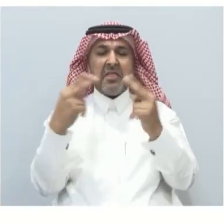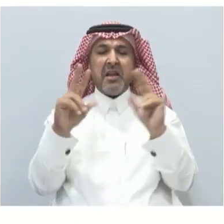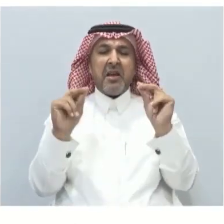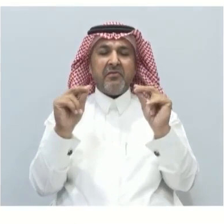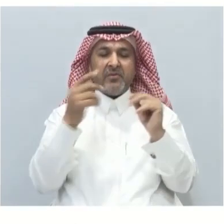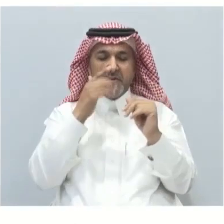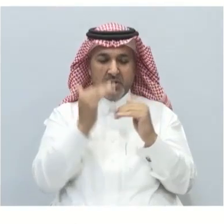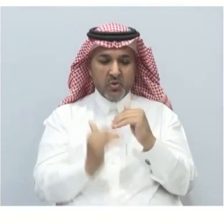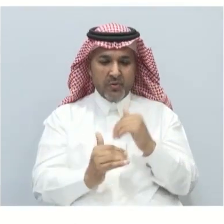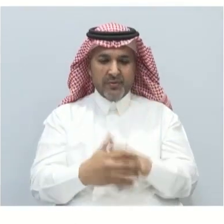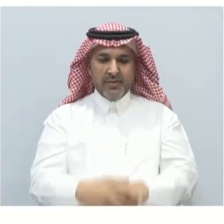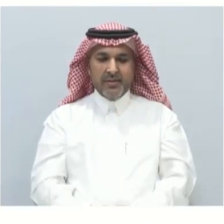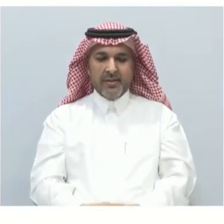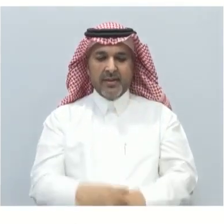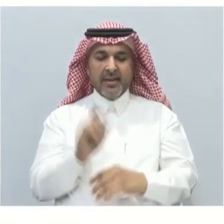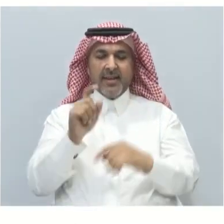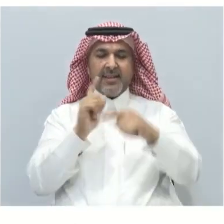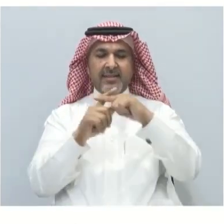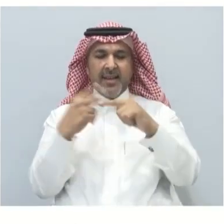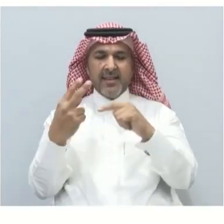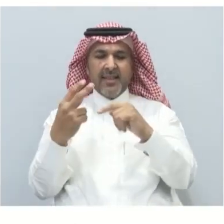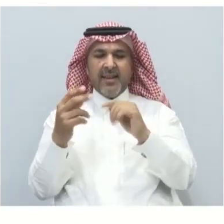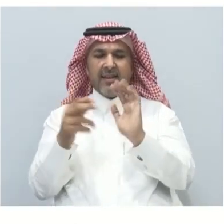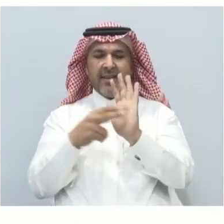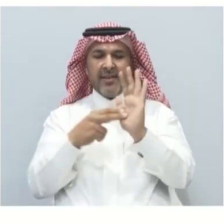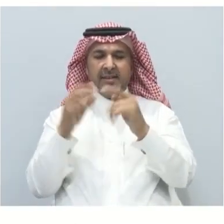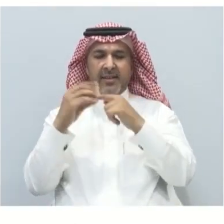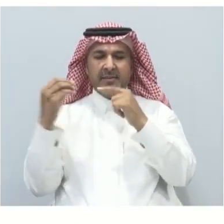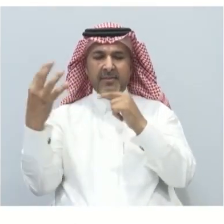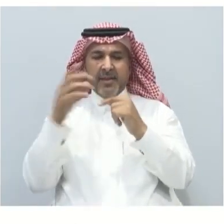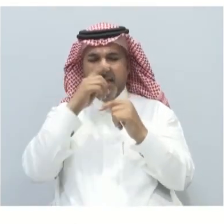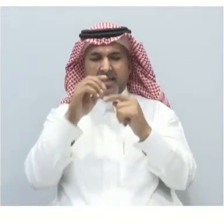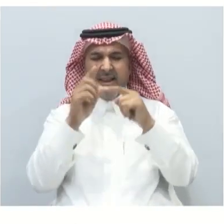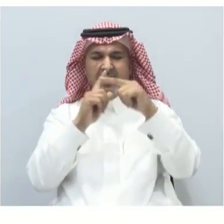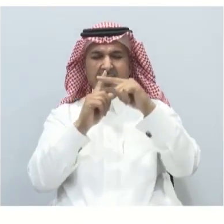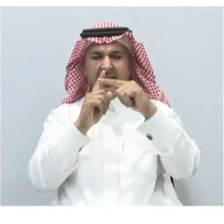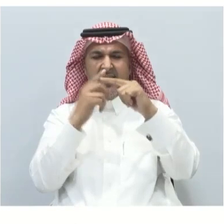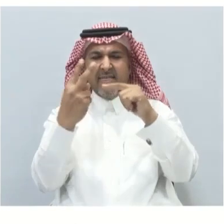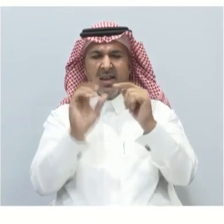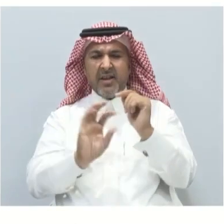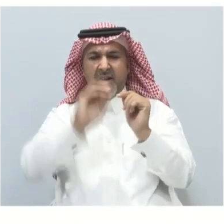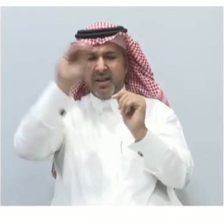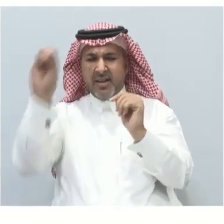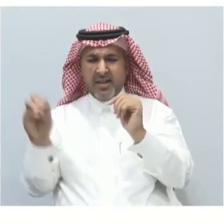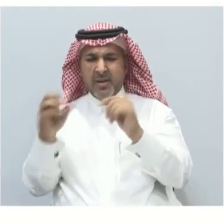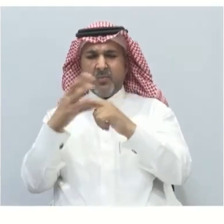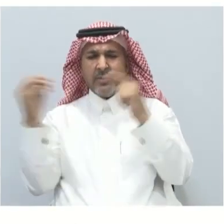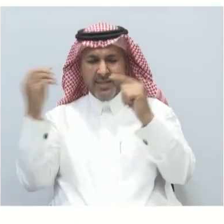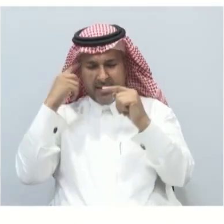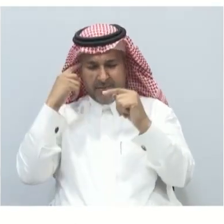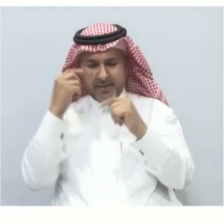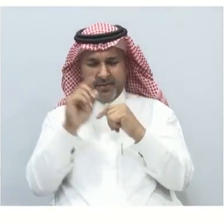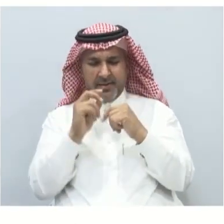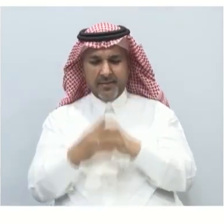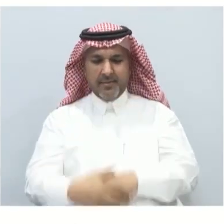نمو انزلها بنفس الاتجاه اقول اكس زائدا 2 اكبر من السالب خ انقل الاثنين للطرف الثاني وبالتالي تصير اكس